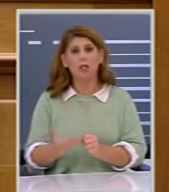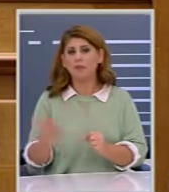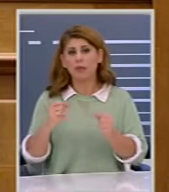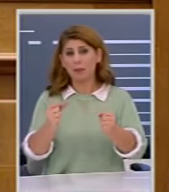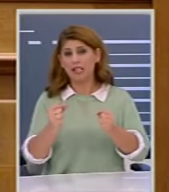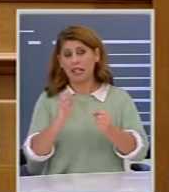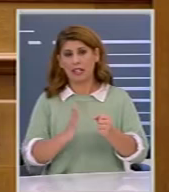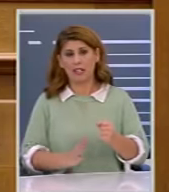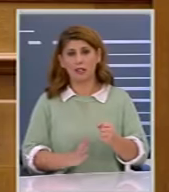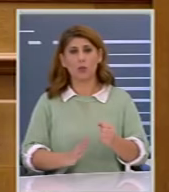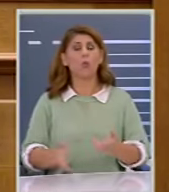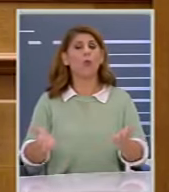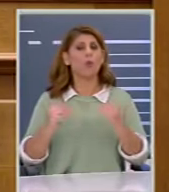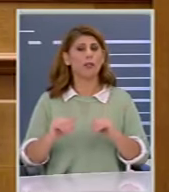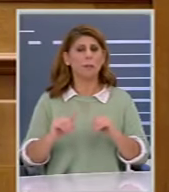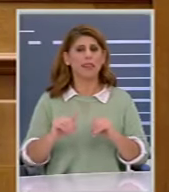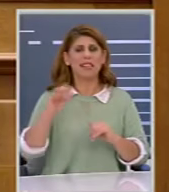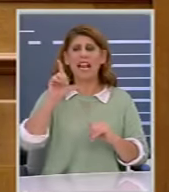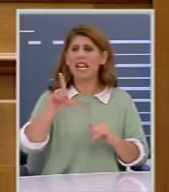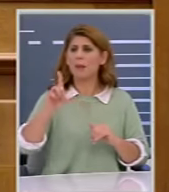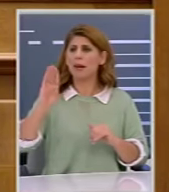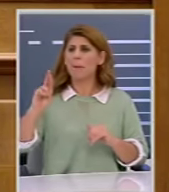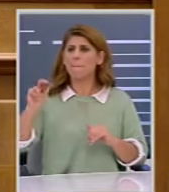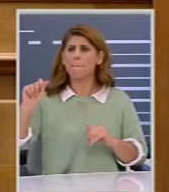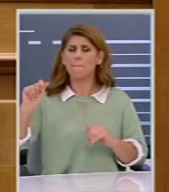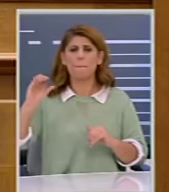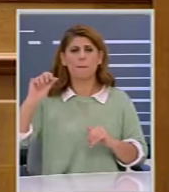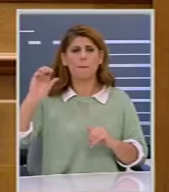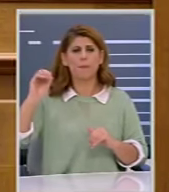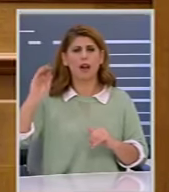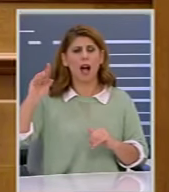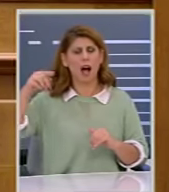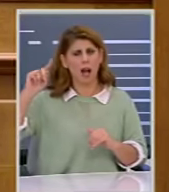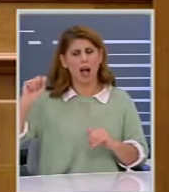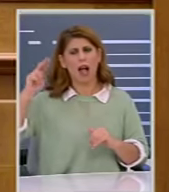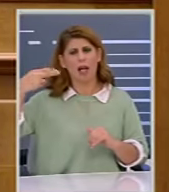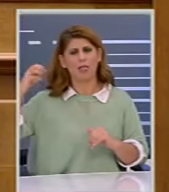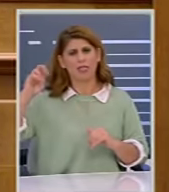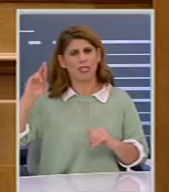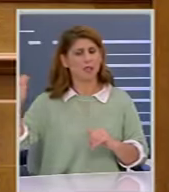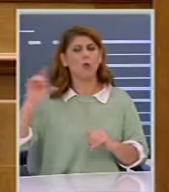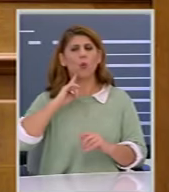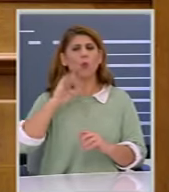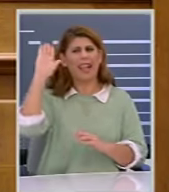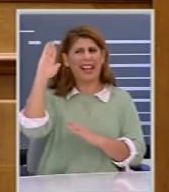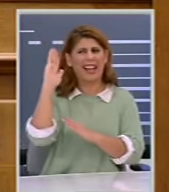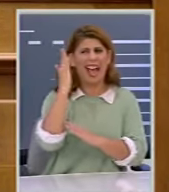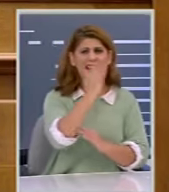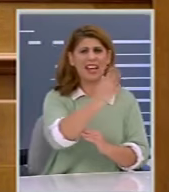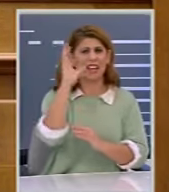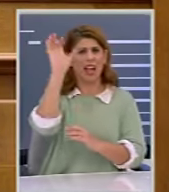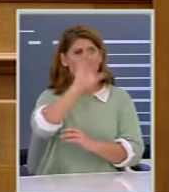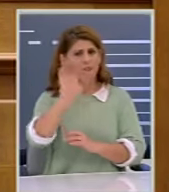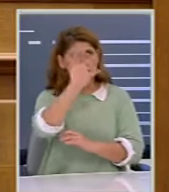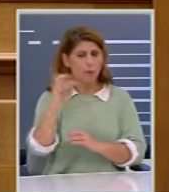κρίση, ούτε υπήρχε Lehman Brothers, ούτε τίποτα, ούτε είχαν έρθει καρχαρίες που λέμε της Ευρώπης να μας φάνε. Ήταν τα καλά τα χρόνια.